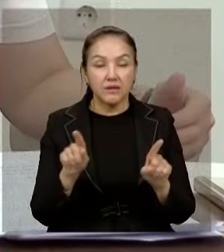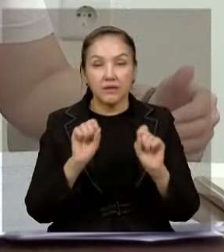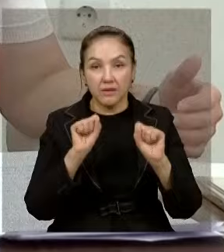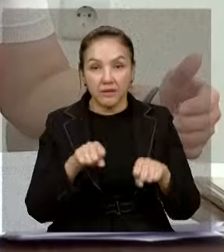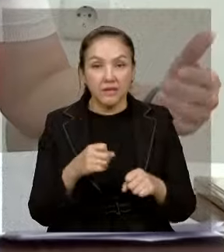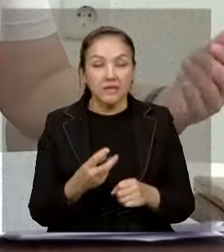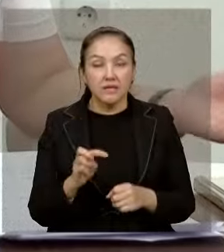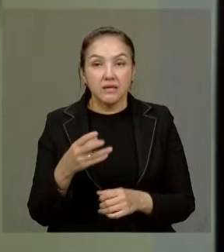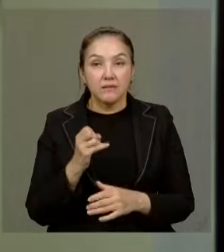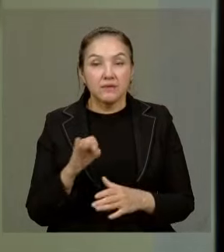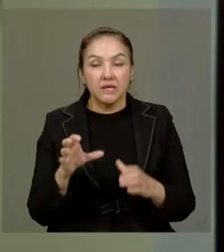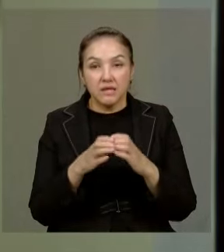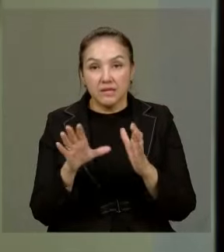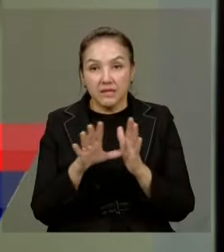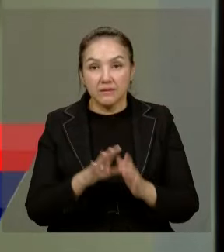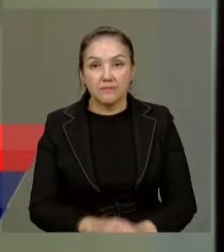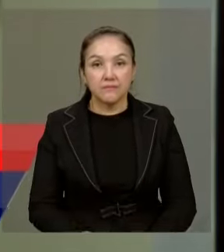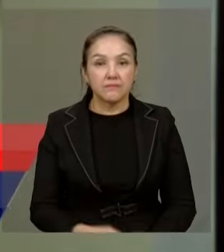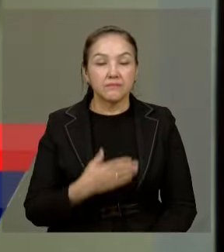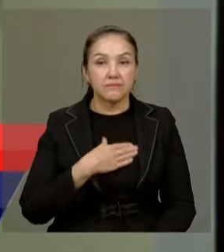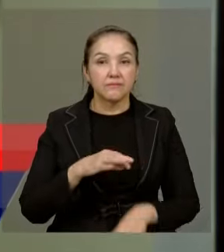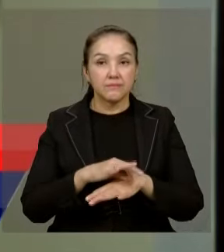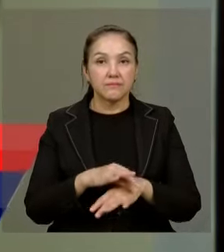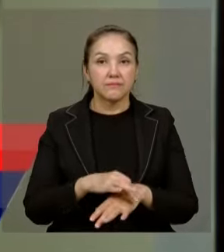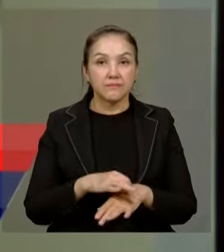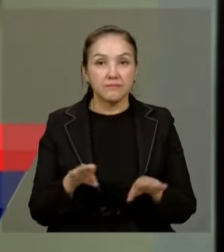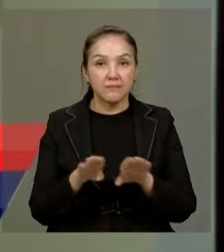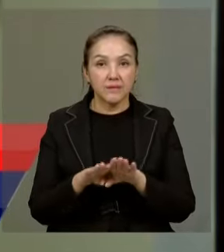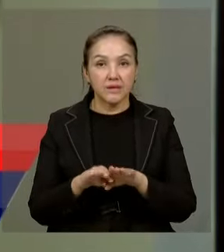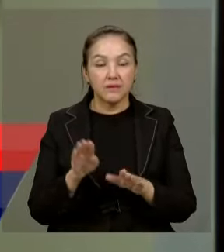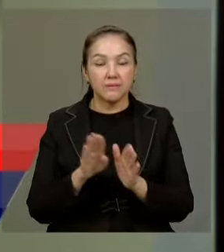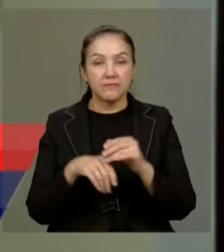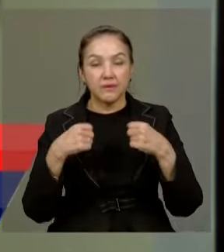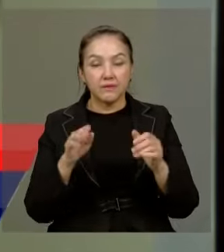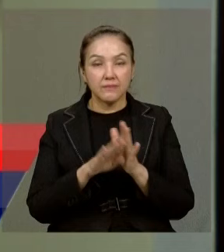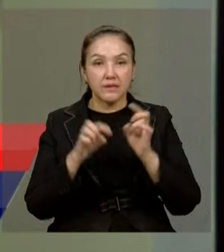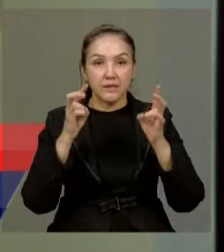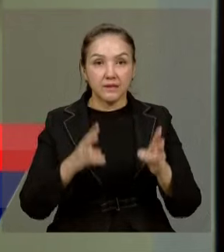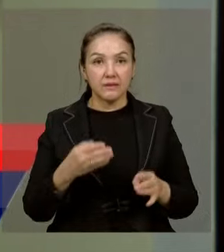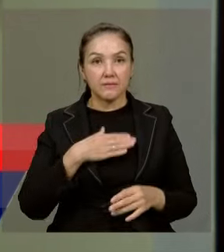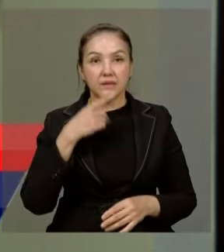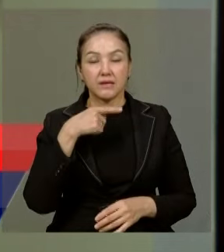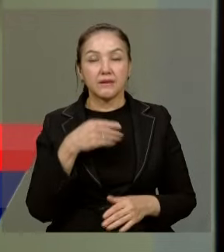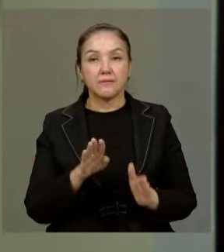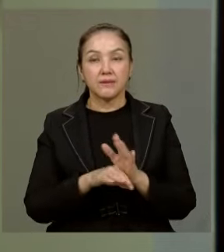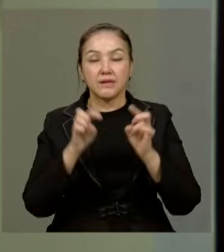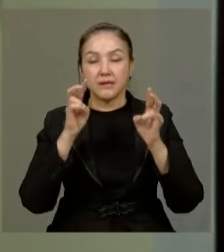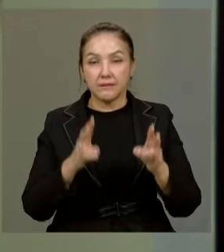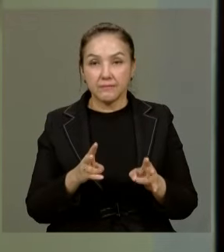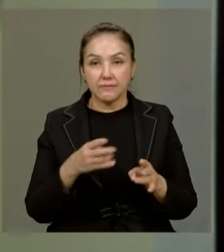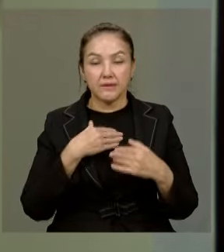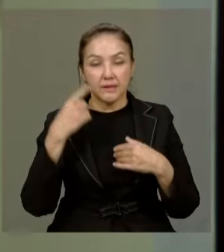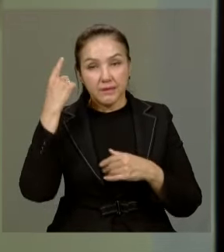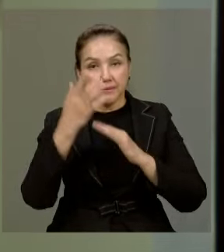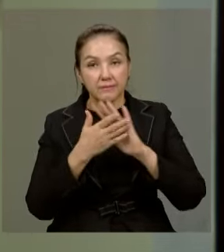сделать атомная энергетика Я хочу провести параллель между продовольственной безопасностью когда мы говорим о продовольственной безопасности мы